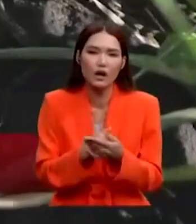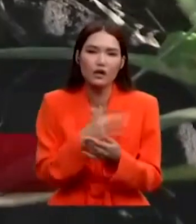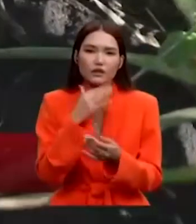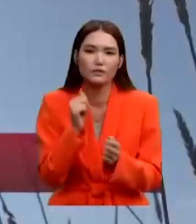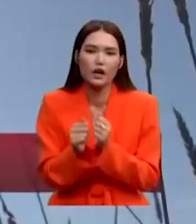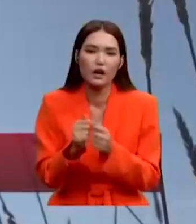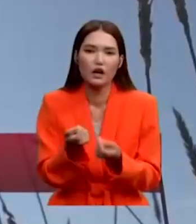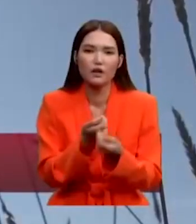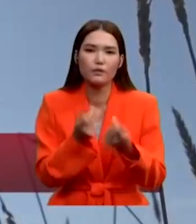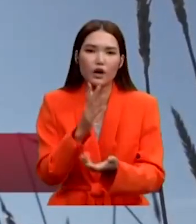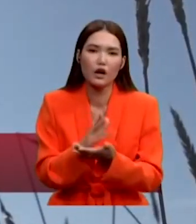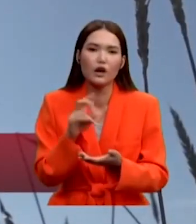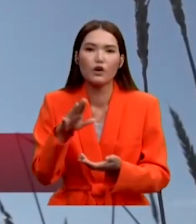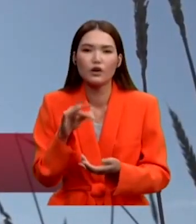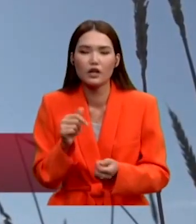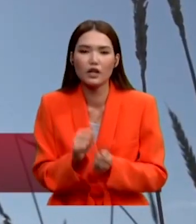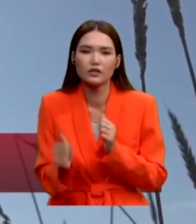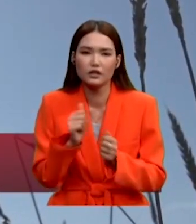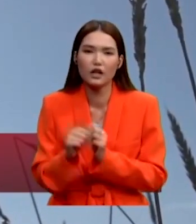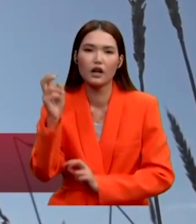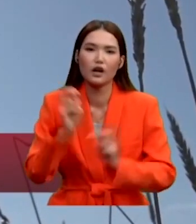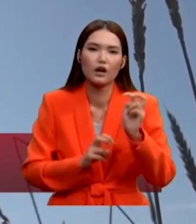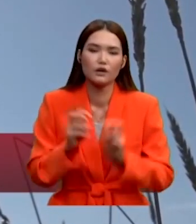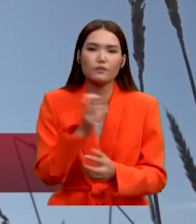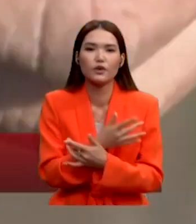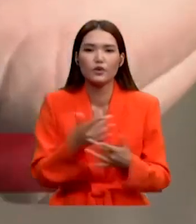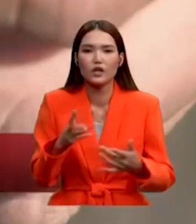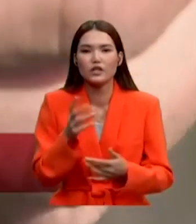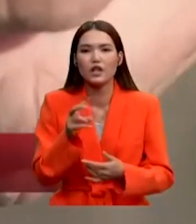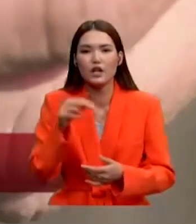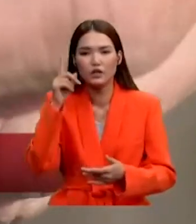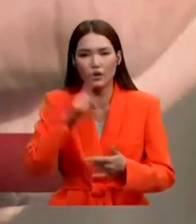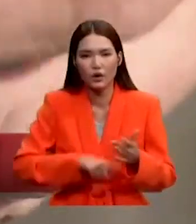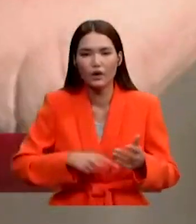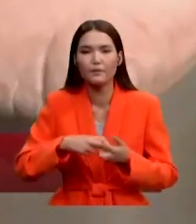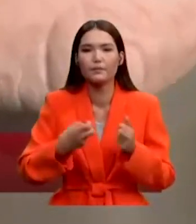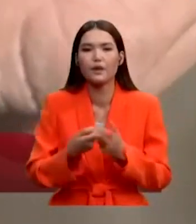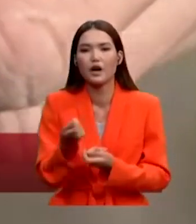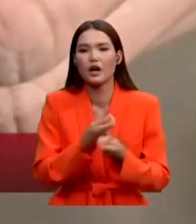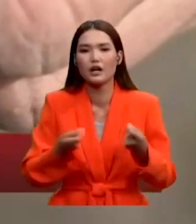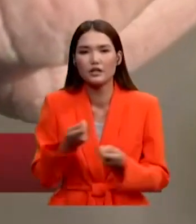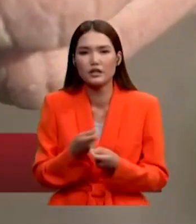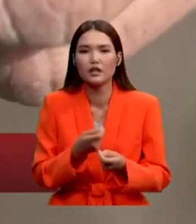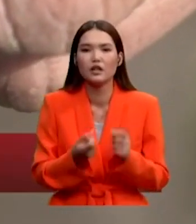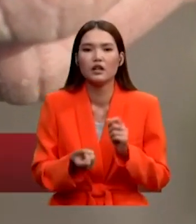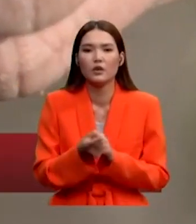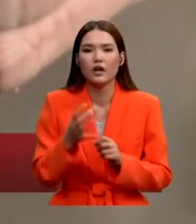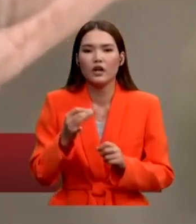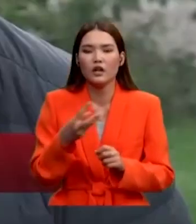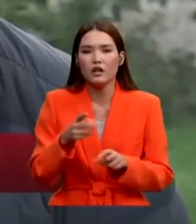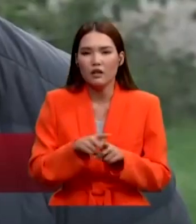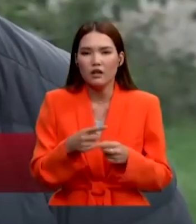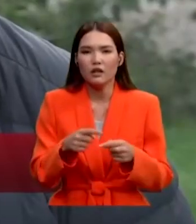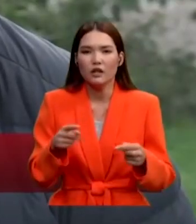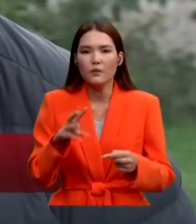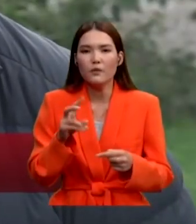на семена. Кустанайский сельхозтоваропроизводитель Бейбут Кульшибаев уверен, проблемы зерновиков отразятся и на мукомолах.